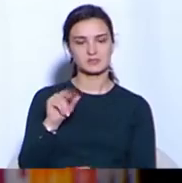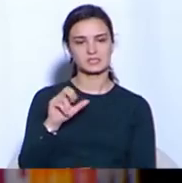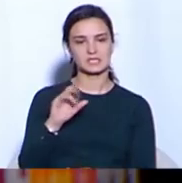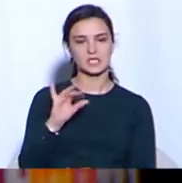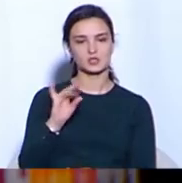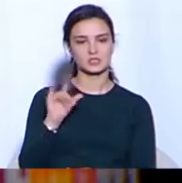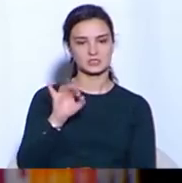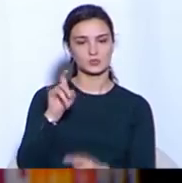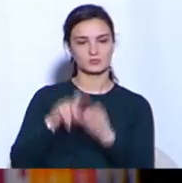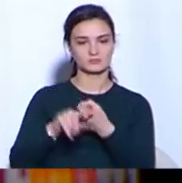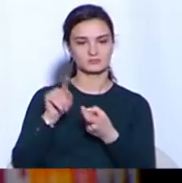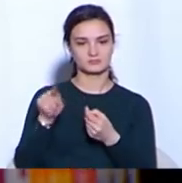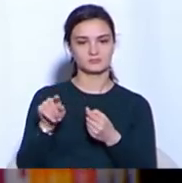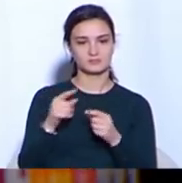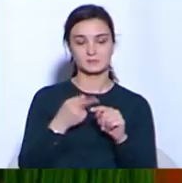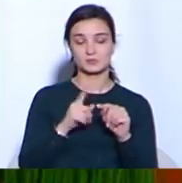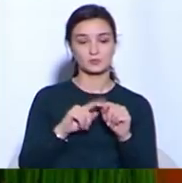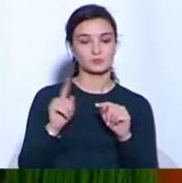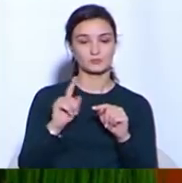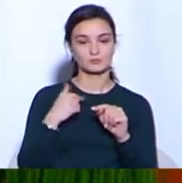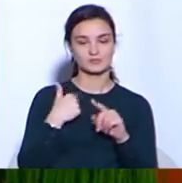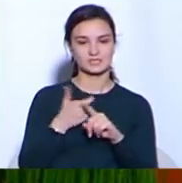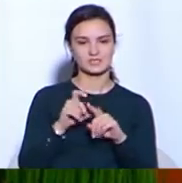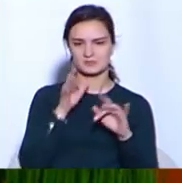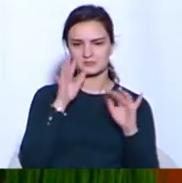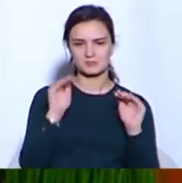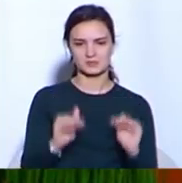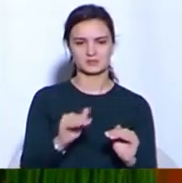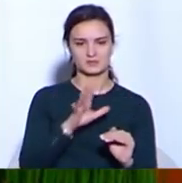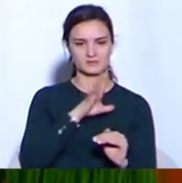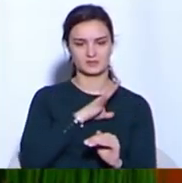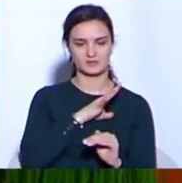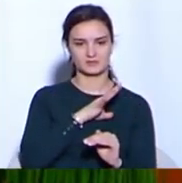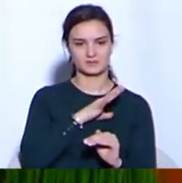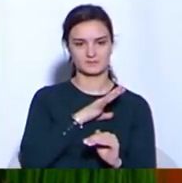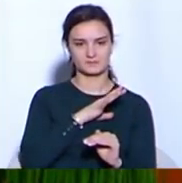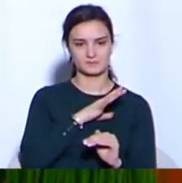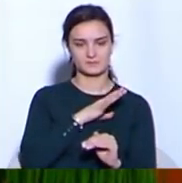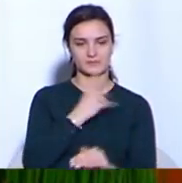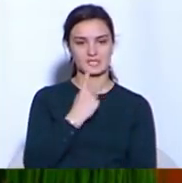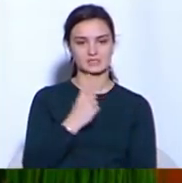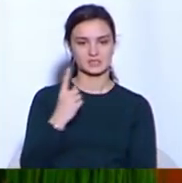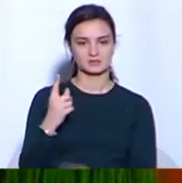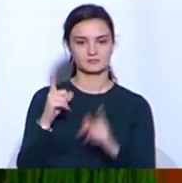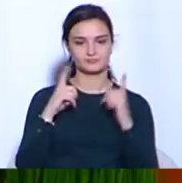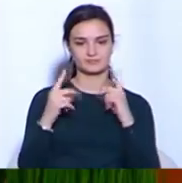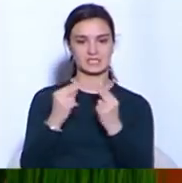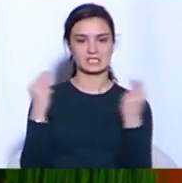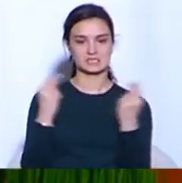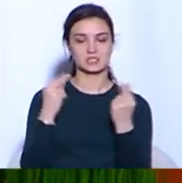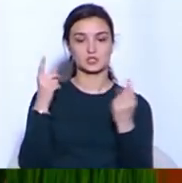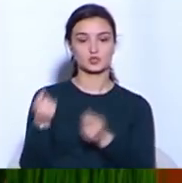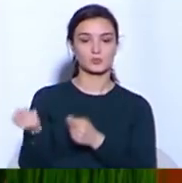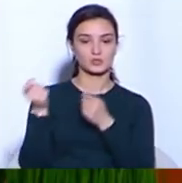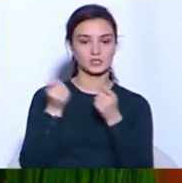დეკანოსთან დაკავშირებული, იმიტომ რომ ჩვენ ძალიან პატარები ვიყავით და ერთ-ერთ ლექციაზე მან